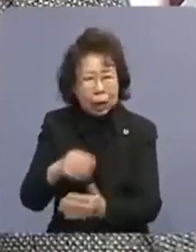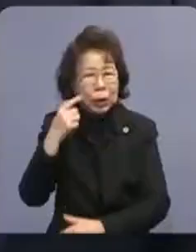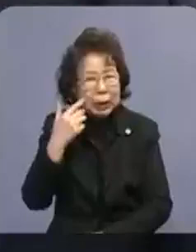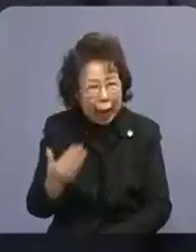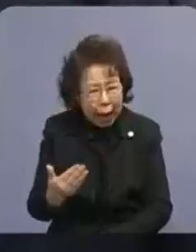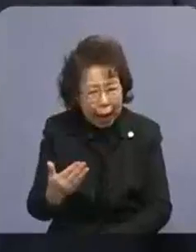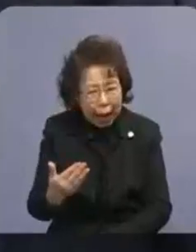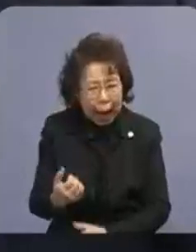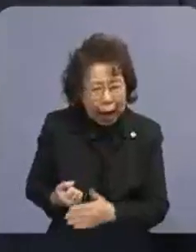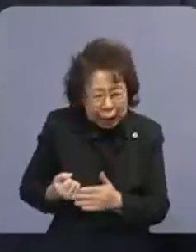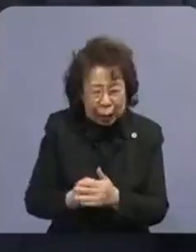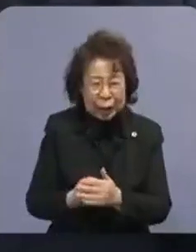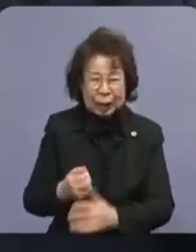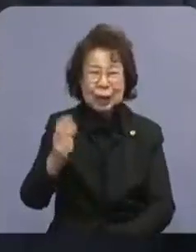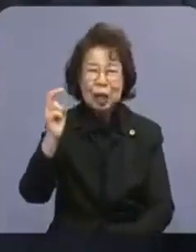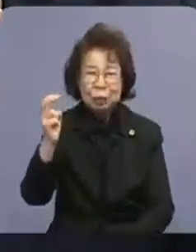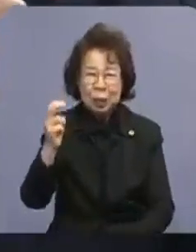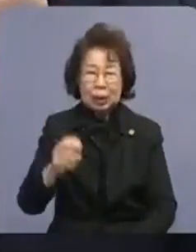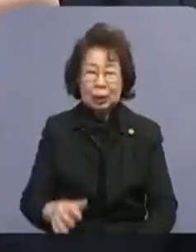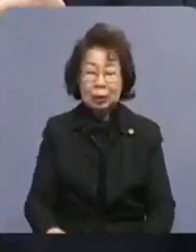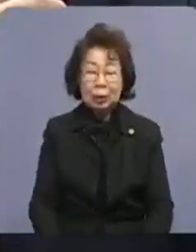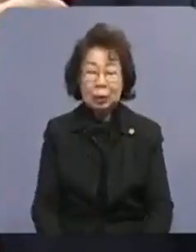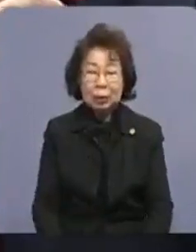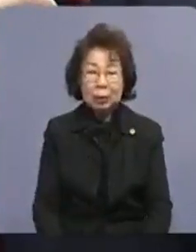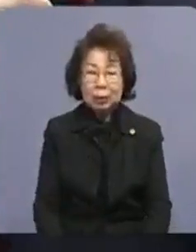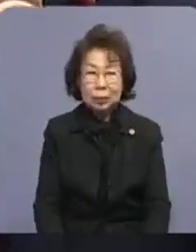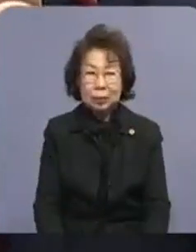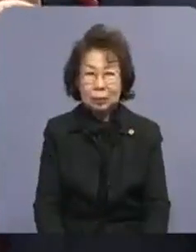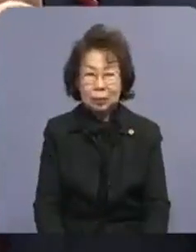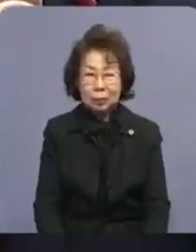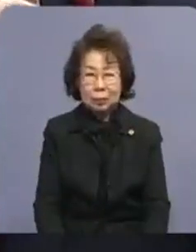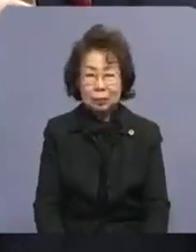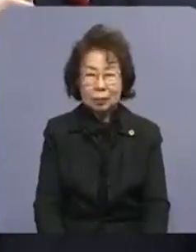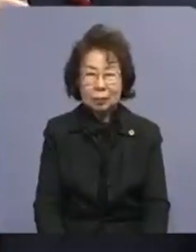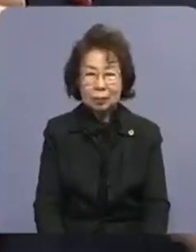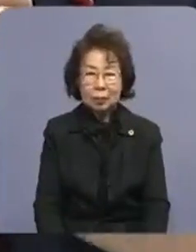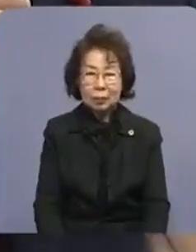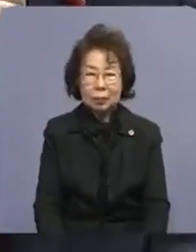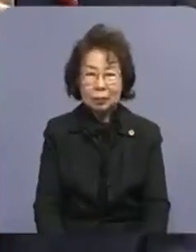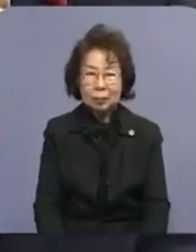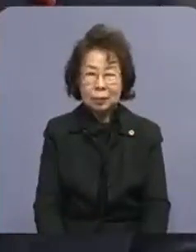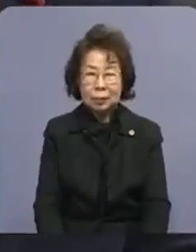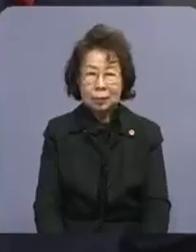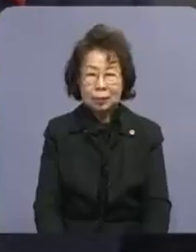따라 승패가 갈릴 전망입니다. KBS 뉴스 노준철입니다.